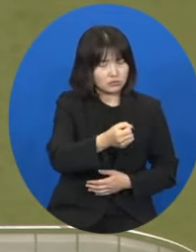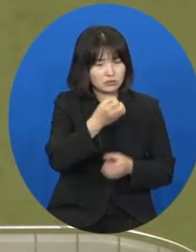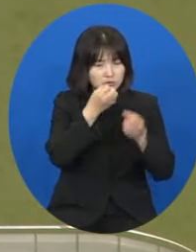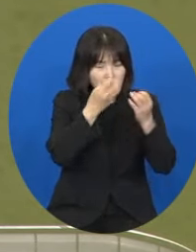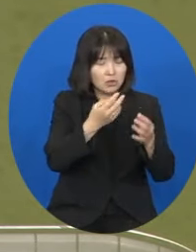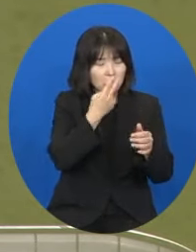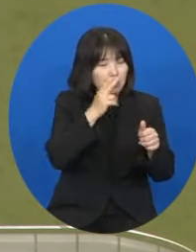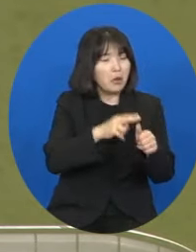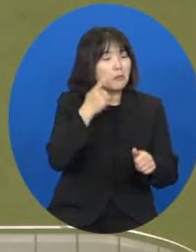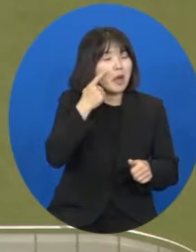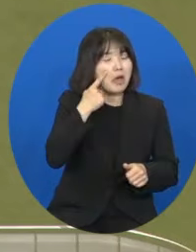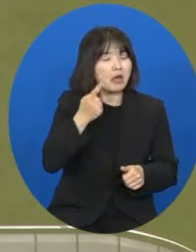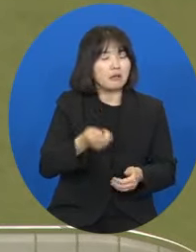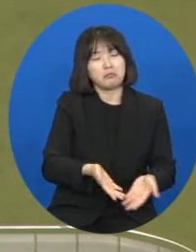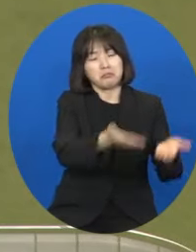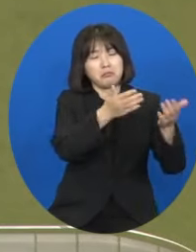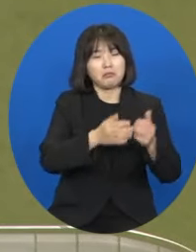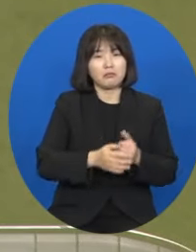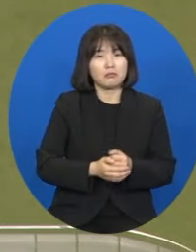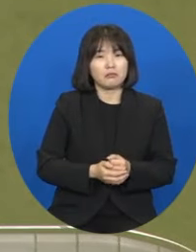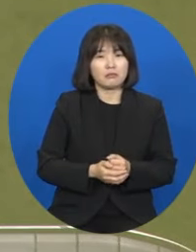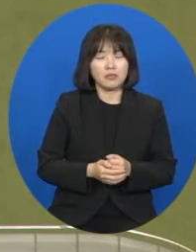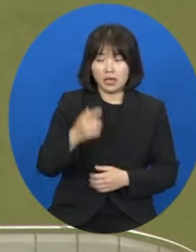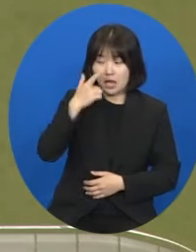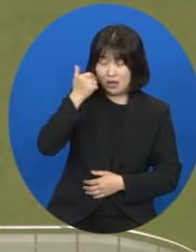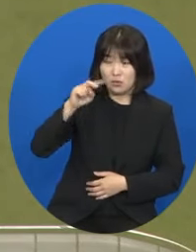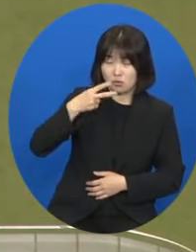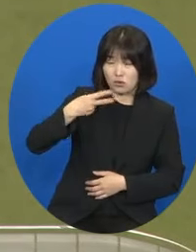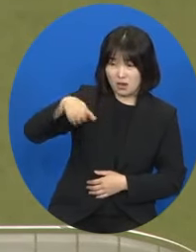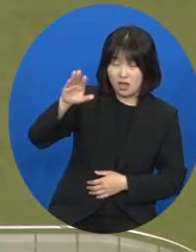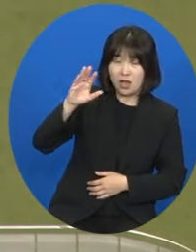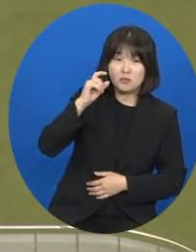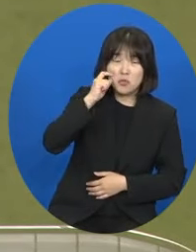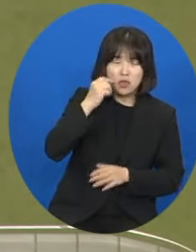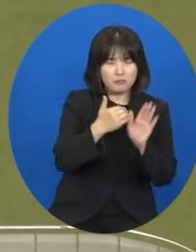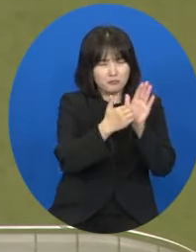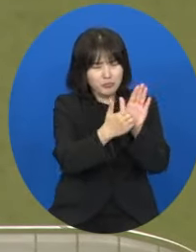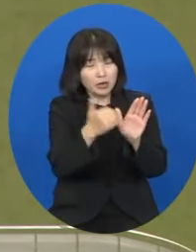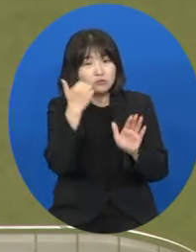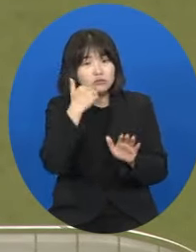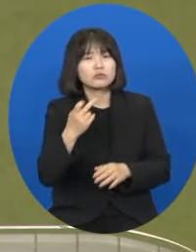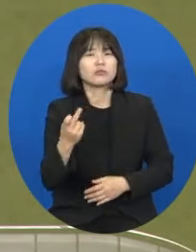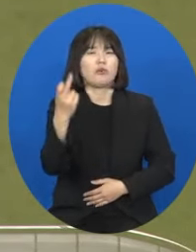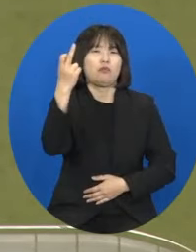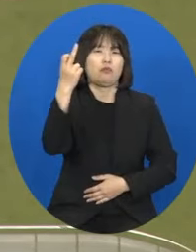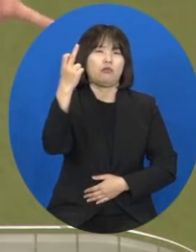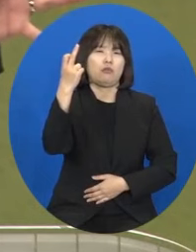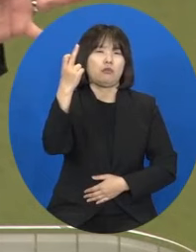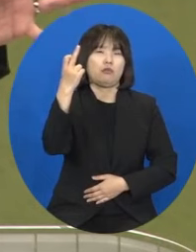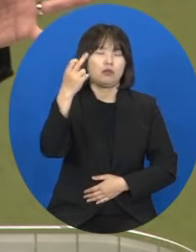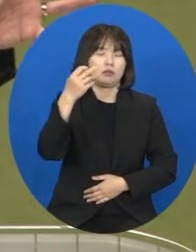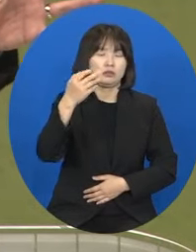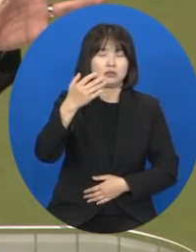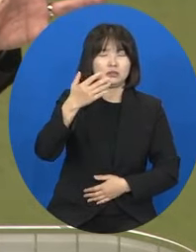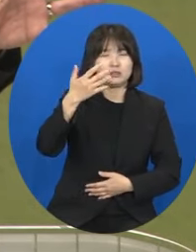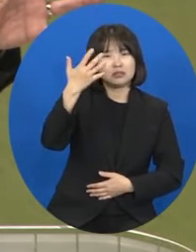해봐. 아버지께 돌아가지 못하도록 누가 막아요? 형이 막습니다. 형이. 그 장면이 나와요.